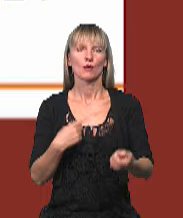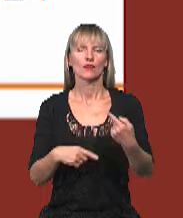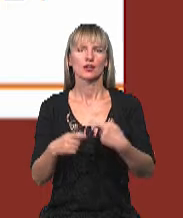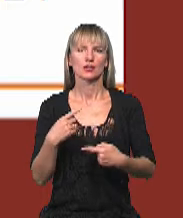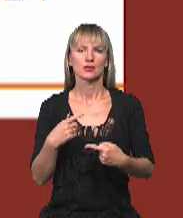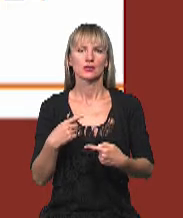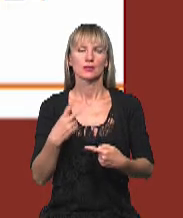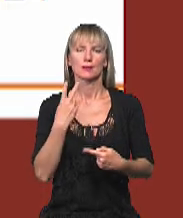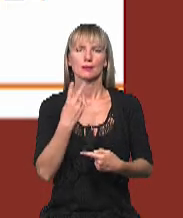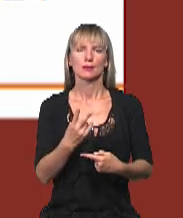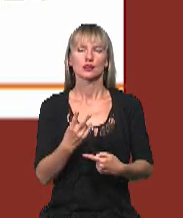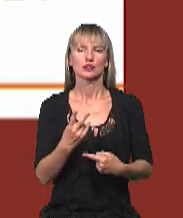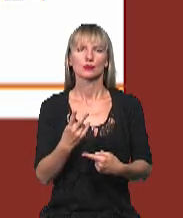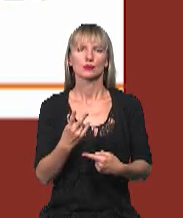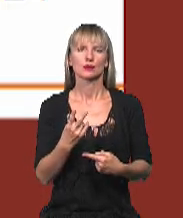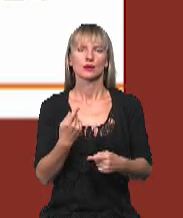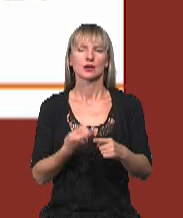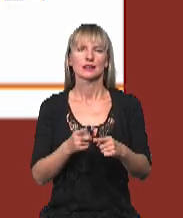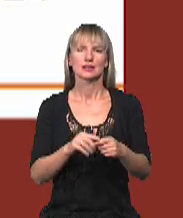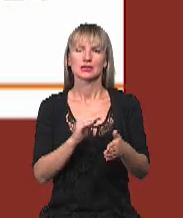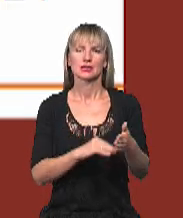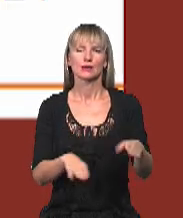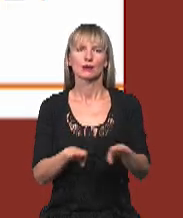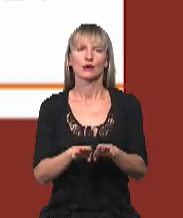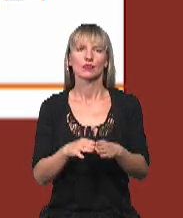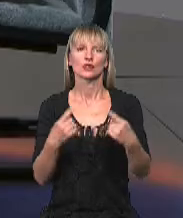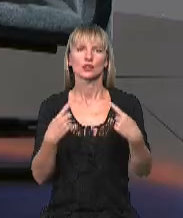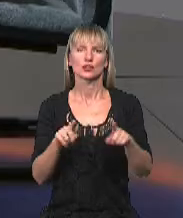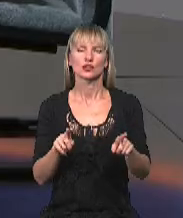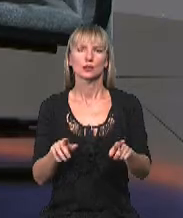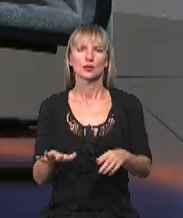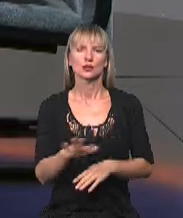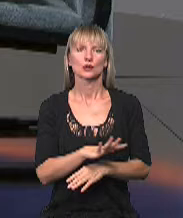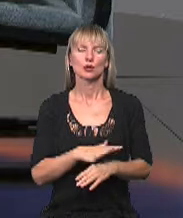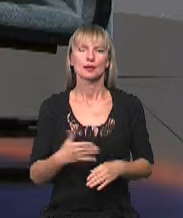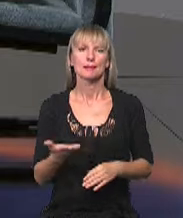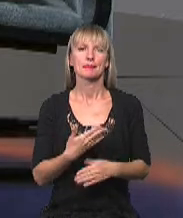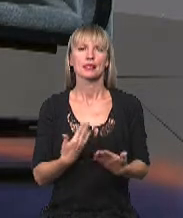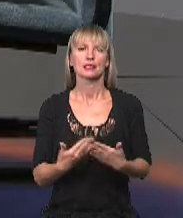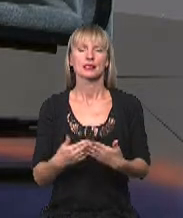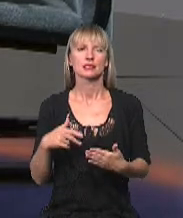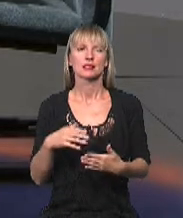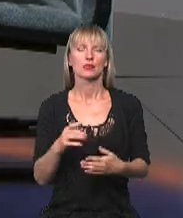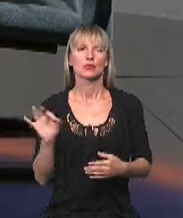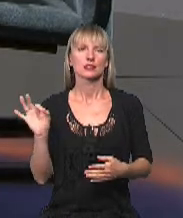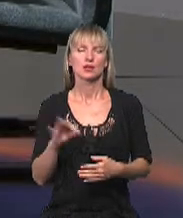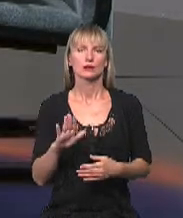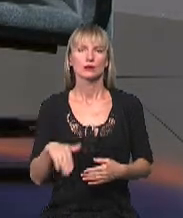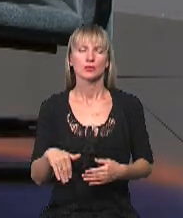повертатися. Ось ми бачимо ці дані порівняні з іншими зонами. Ну, ми десь йдемо одразу